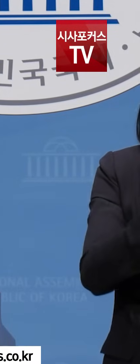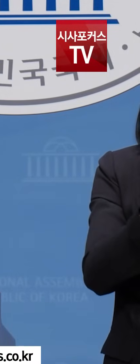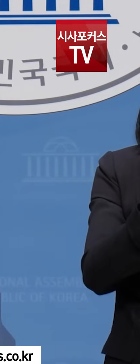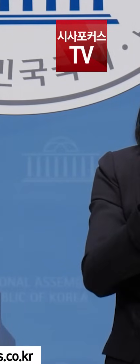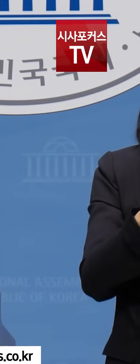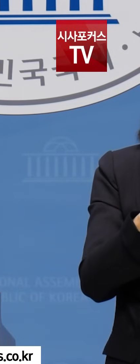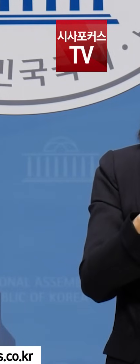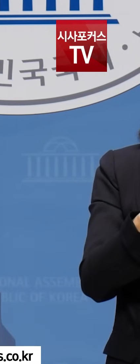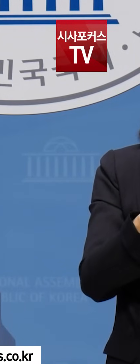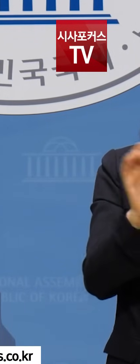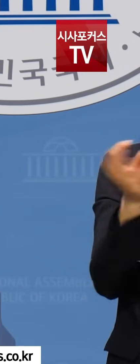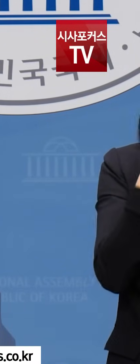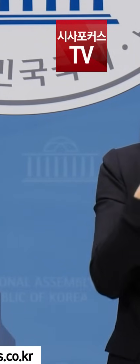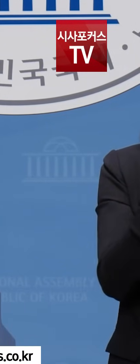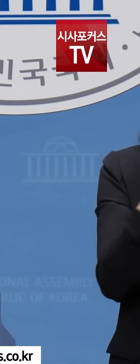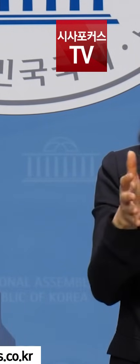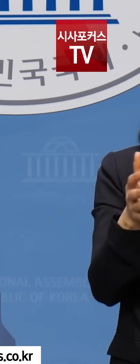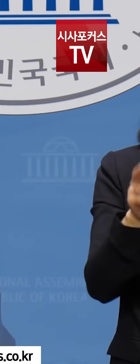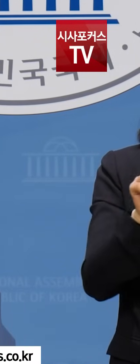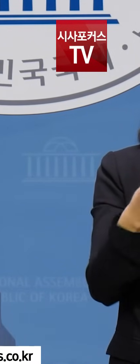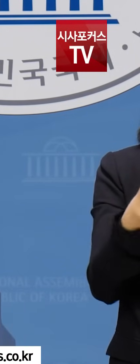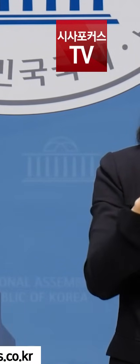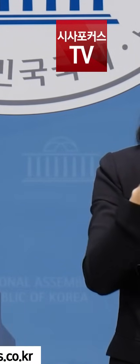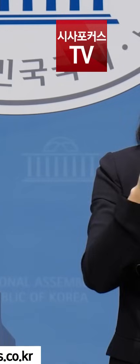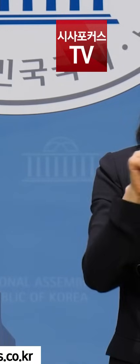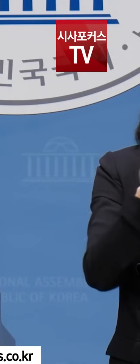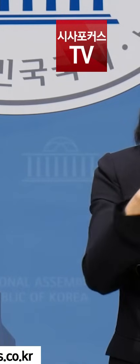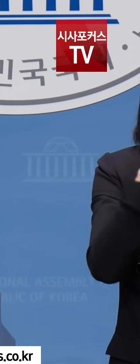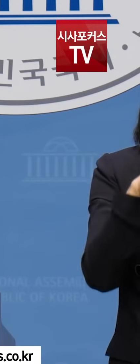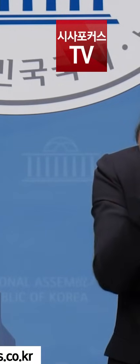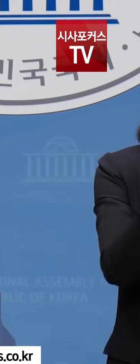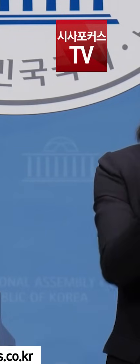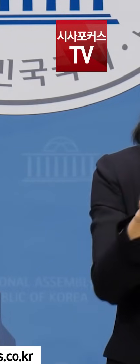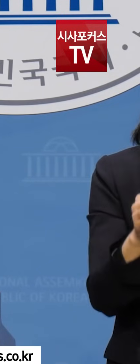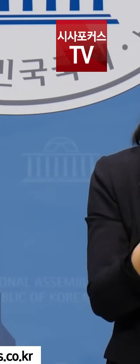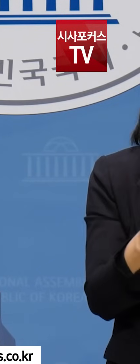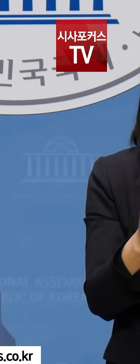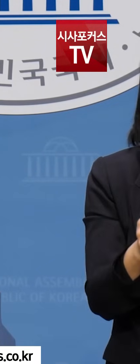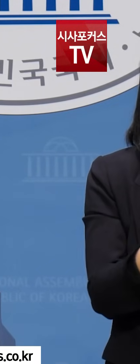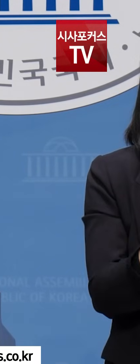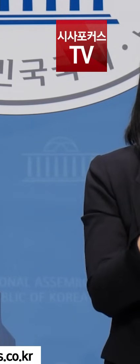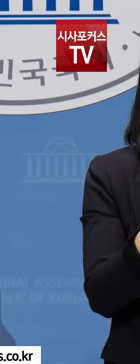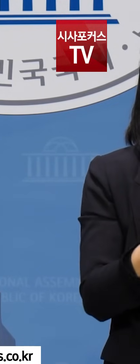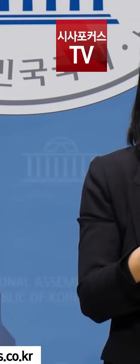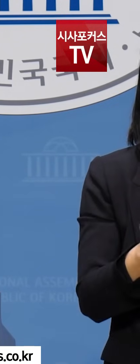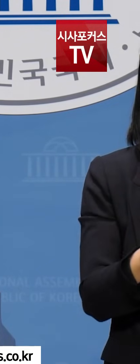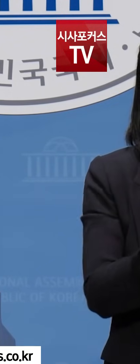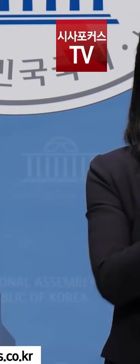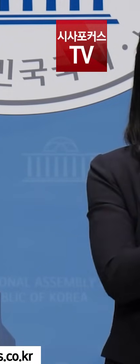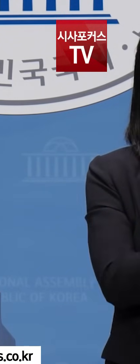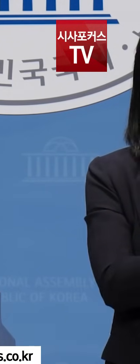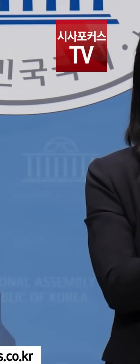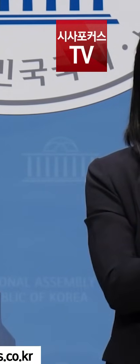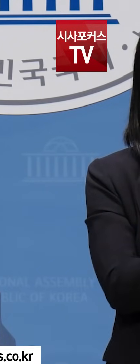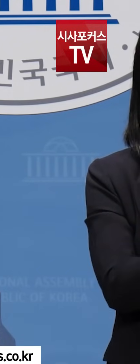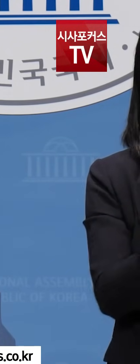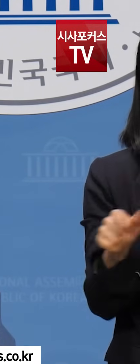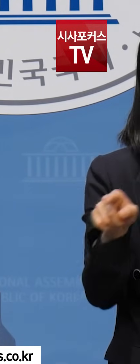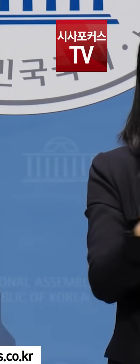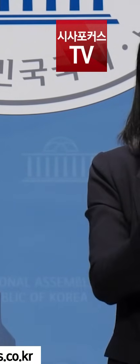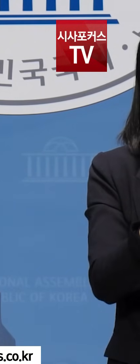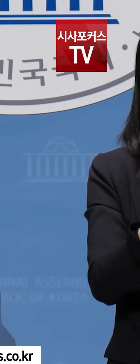그 호화주택 220만 달러의 집을 샀고 곽상원 씨는 바로 그 뇌물로 마련된